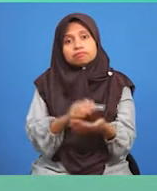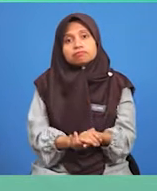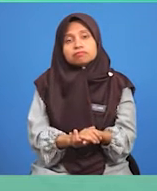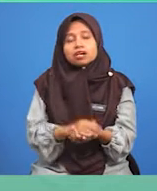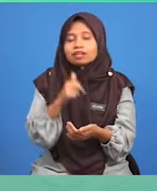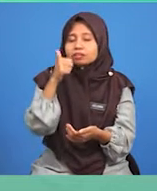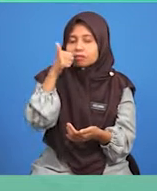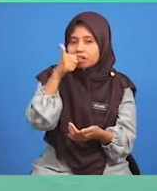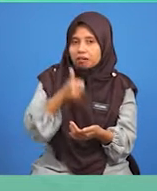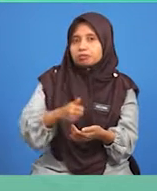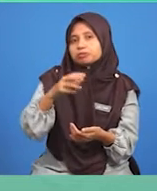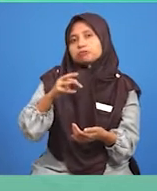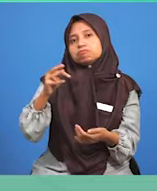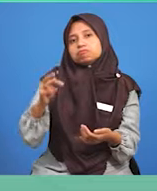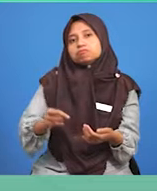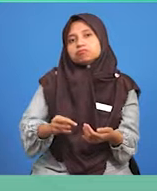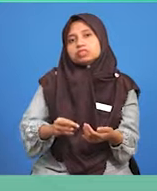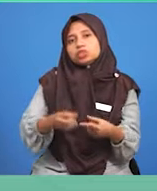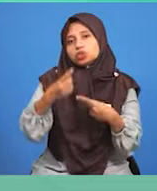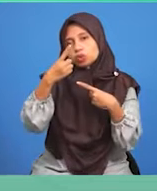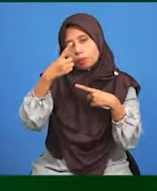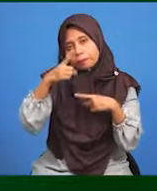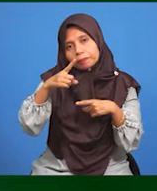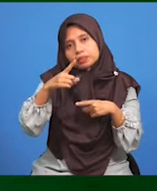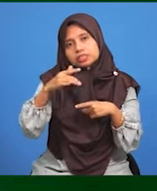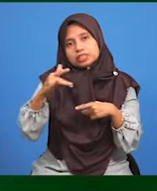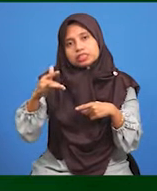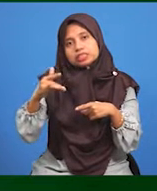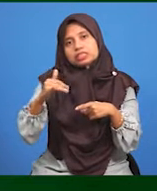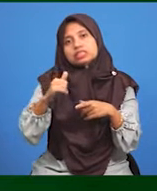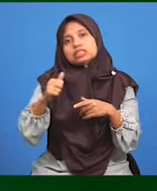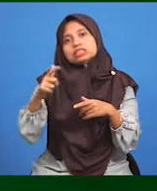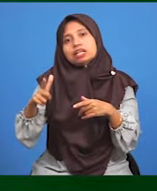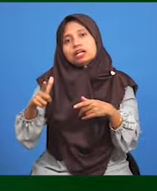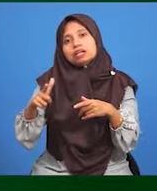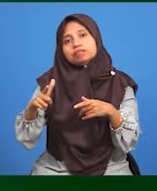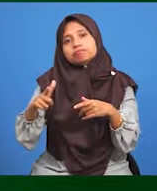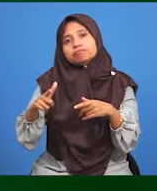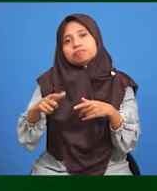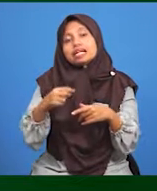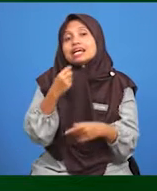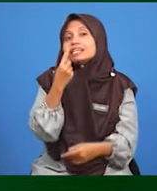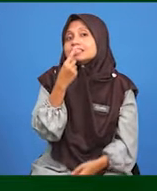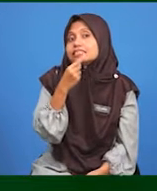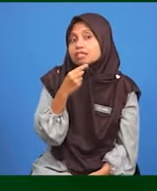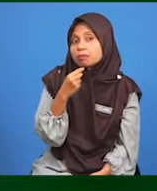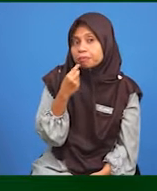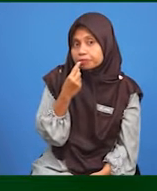bagus murid-murid cobanya iyalah siapa